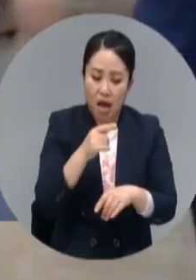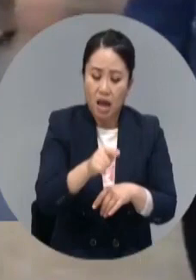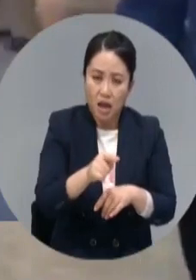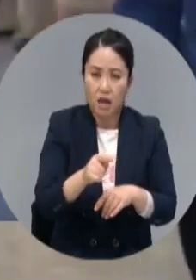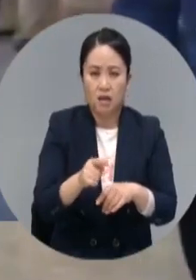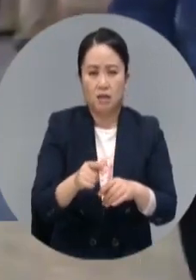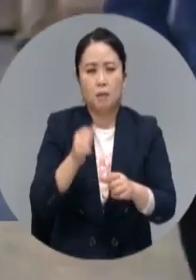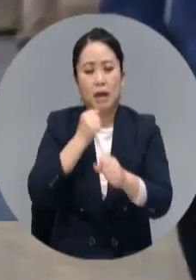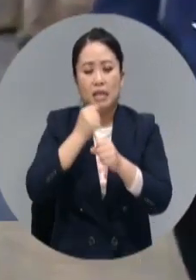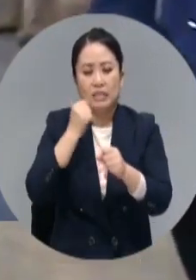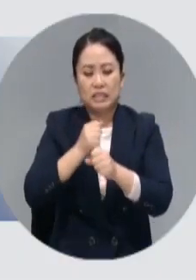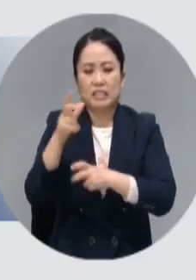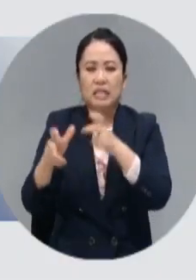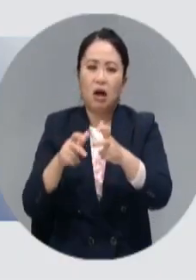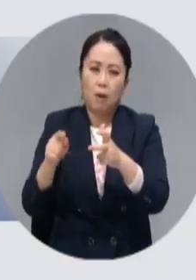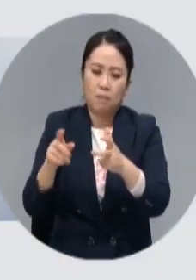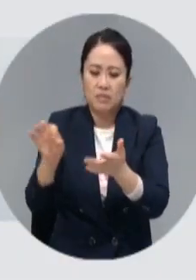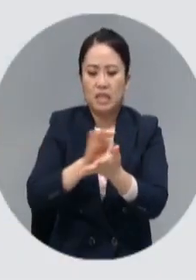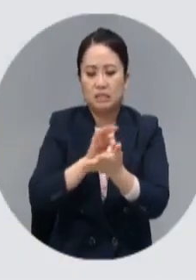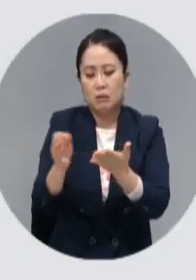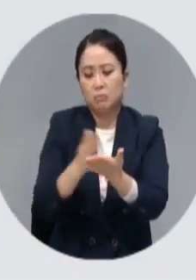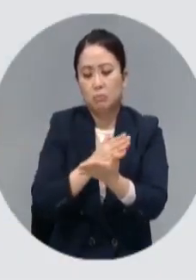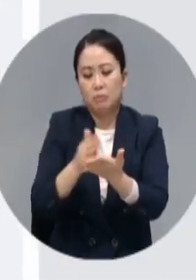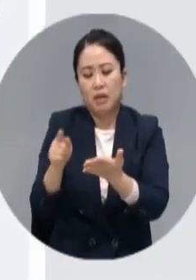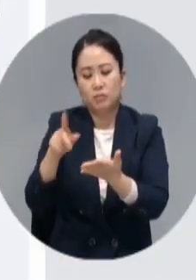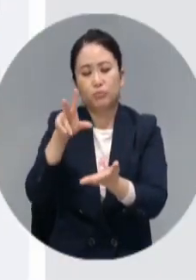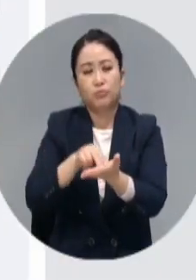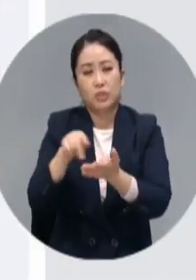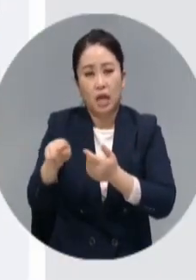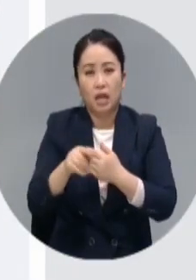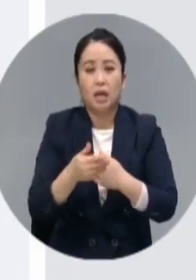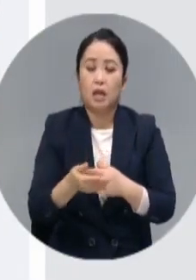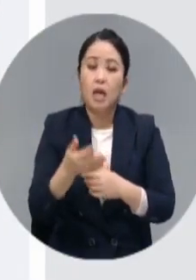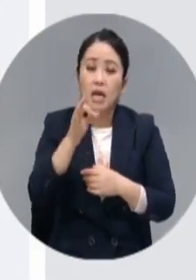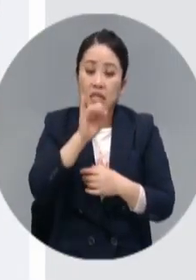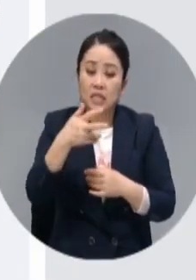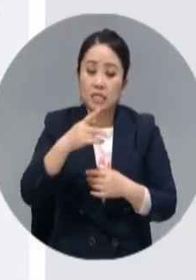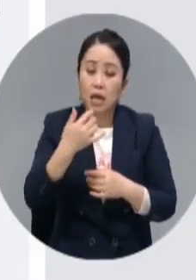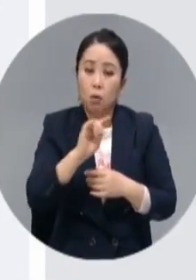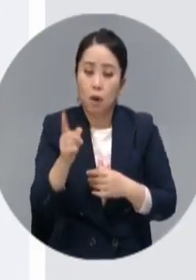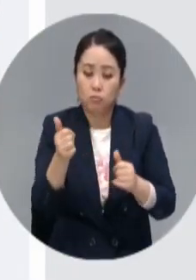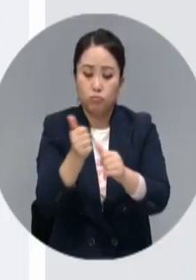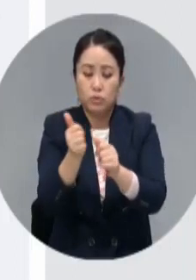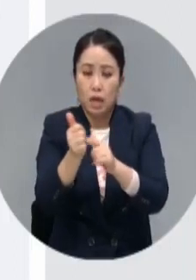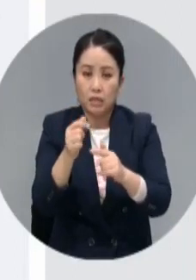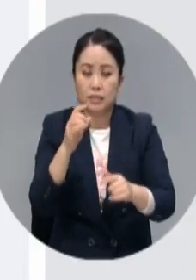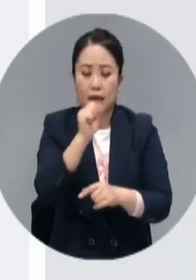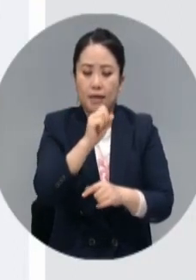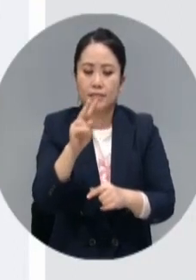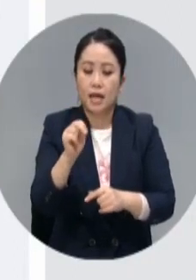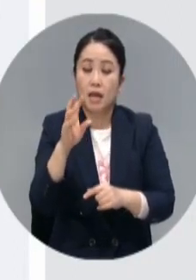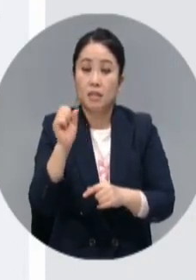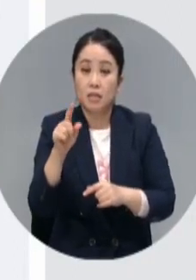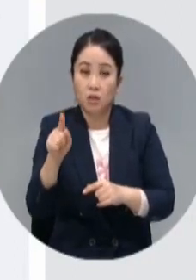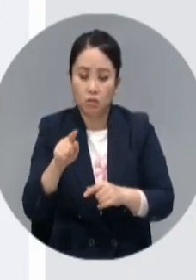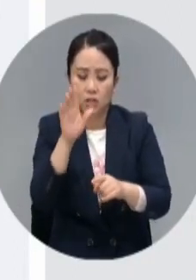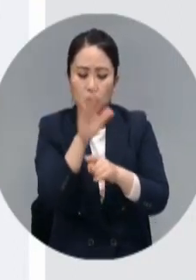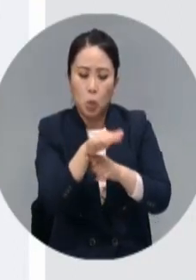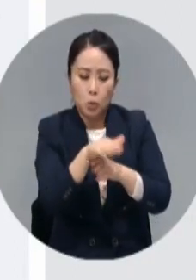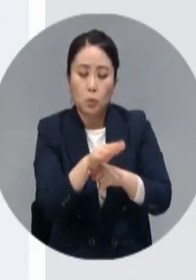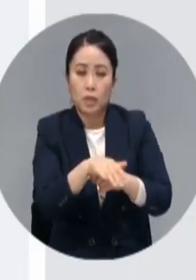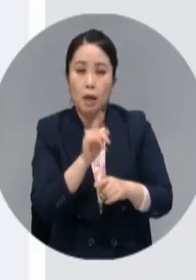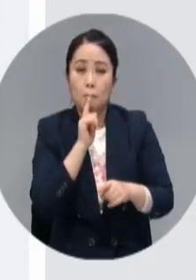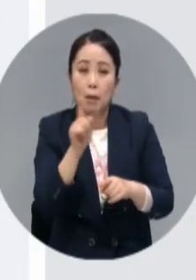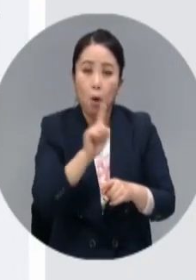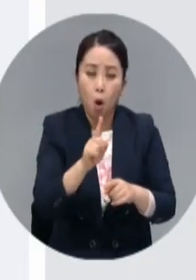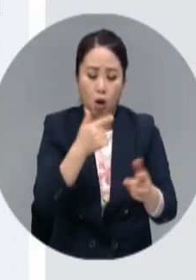분배를 그렇게 하는게 더 문제라고 한편 이재완 부서장은 자신의 SNS 통해 촌동네 발언은 부산에서 파법